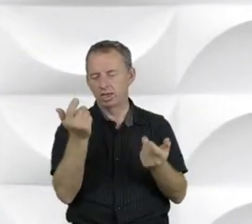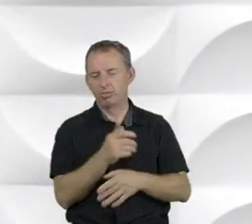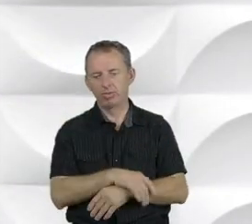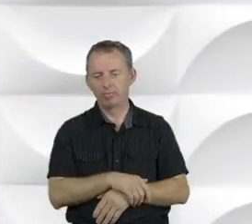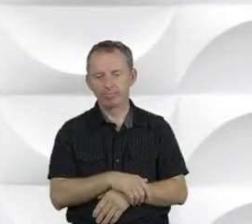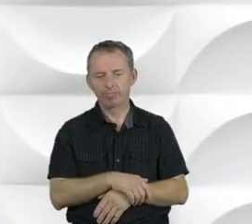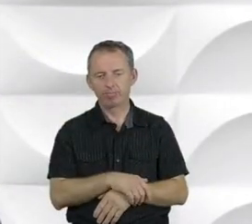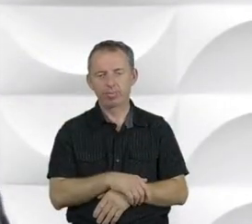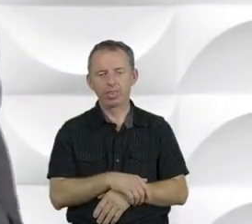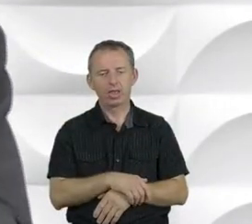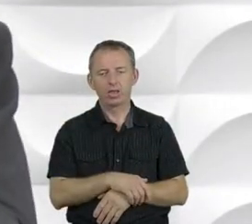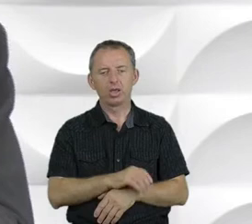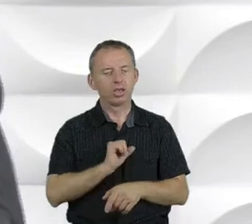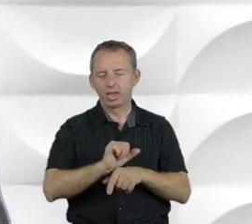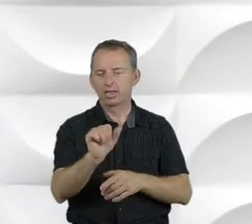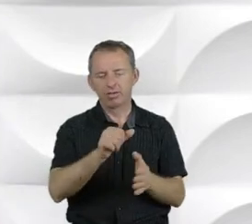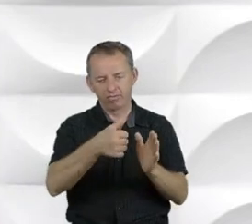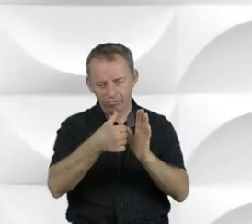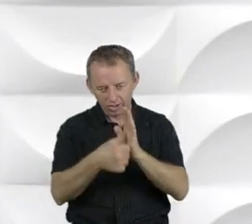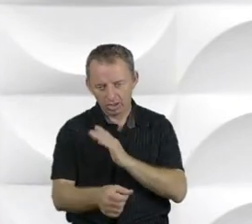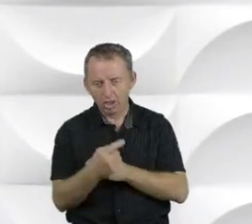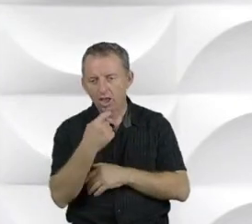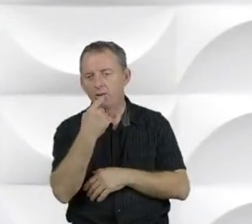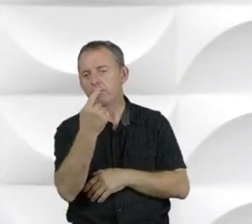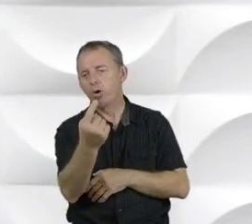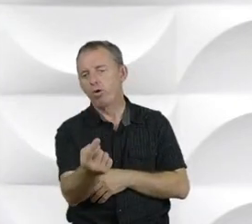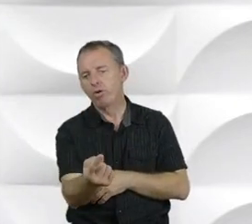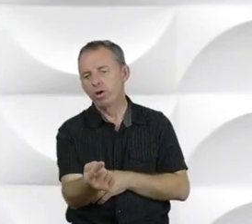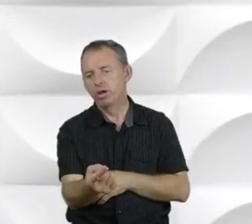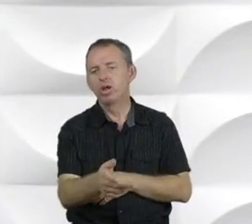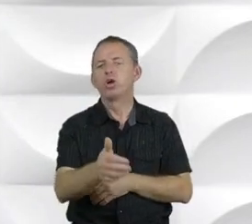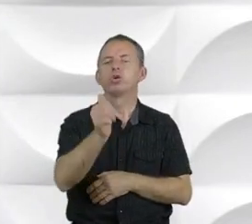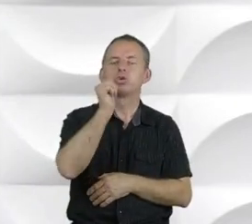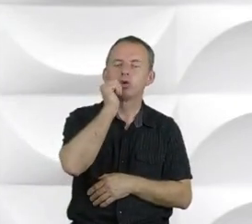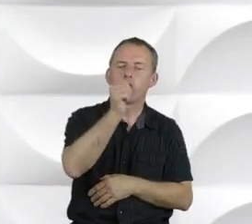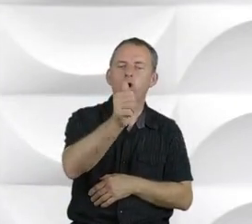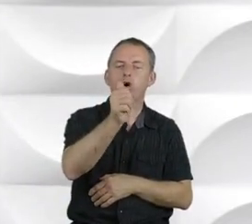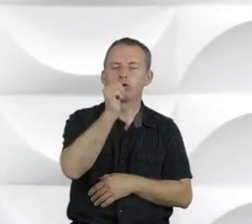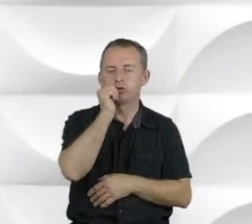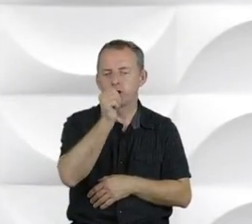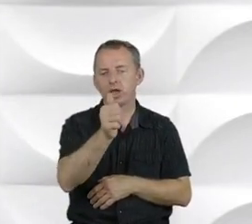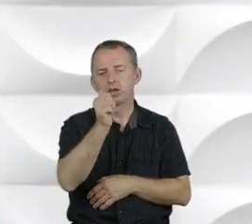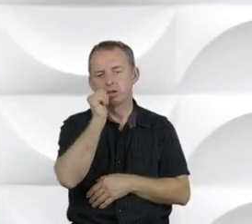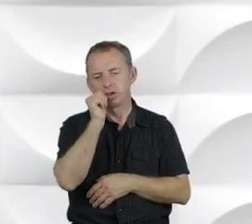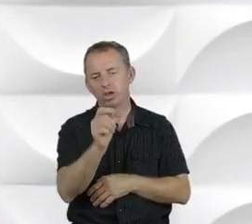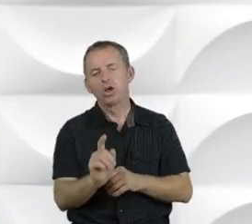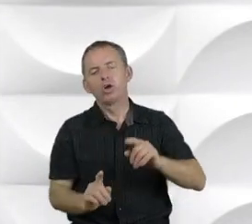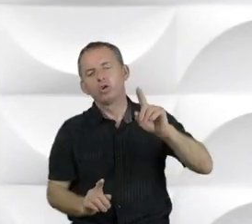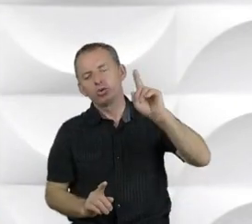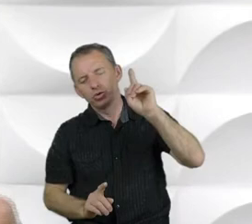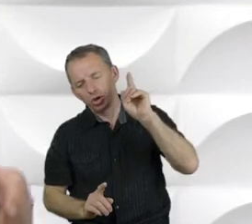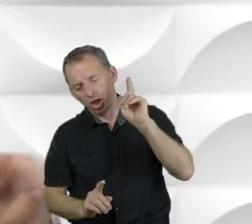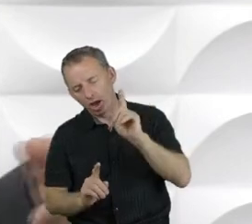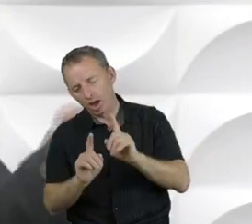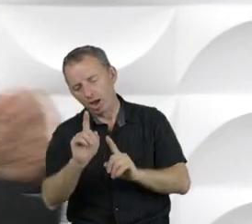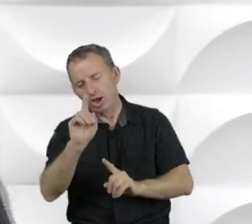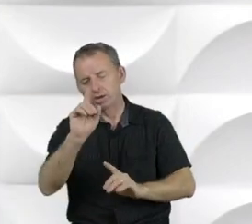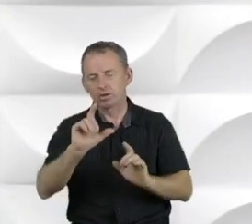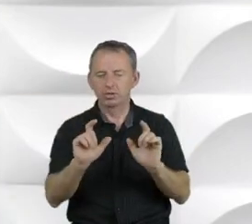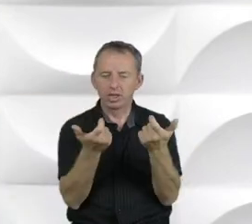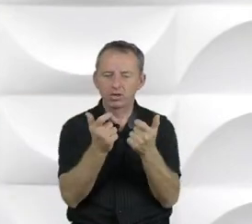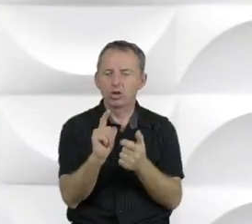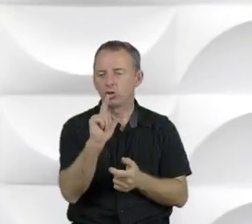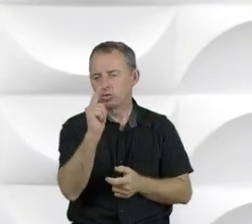Nie jestem chyba wyjątkiem, jeżeli powiem, że codziennie, czasem się zdarza, że co drugi